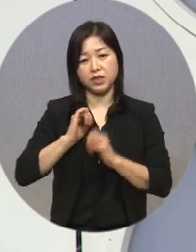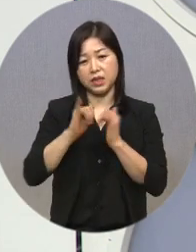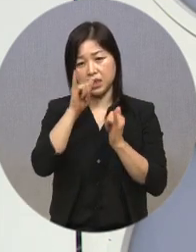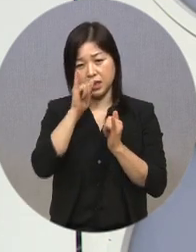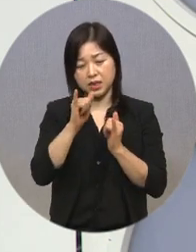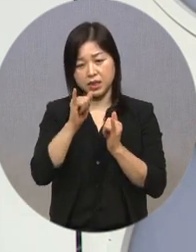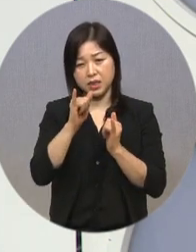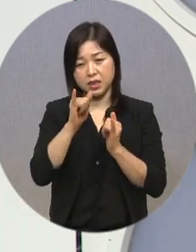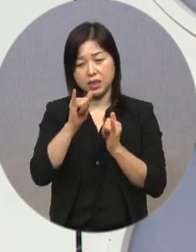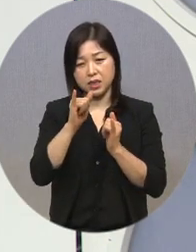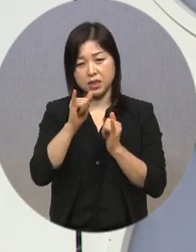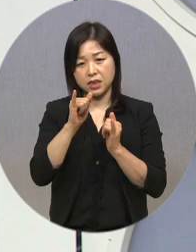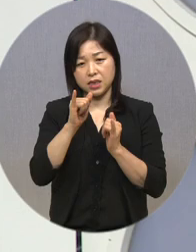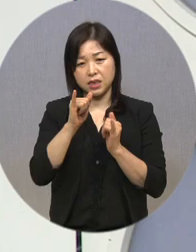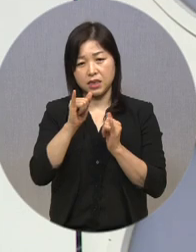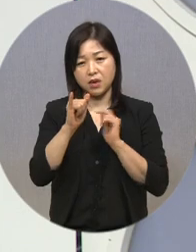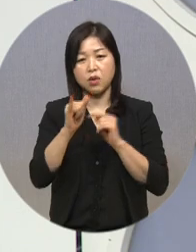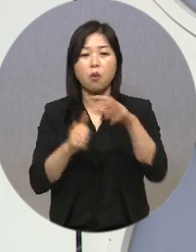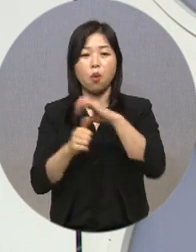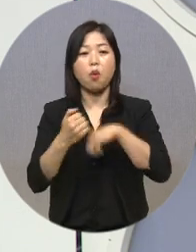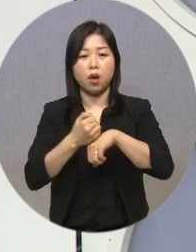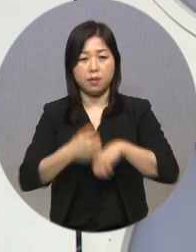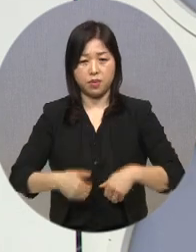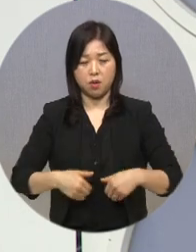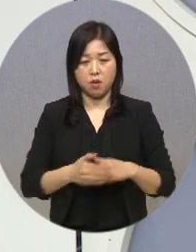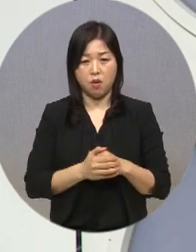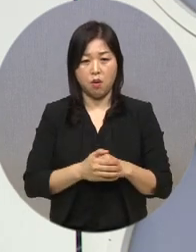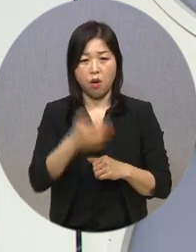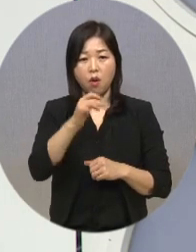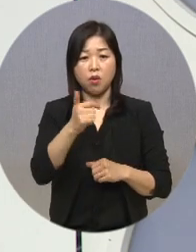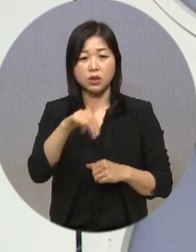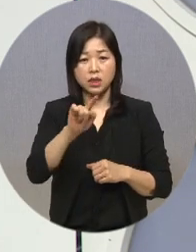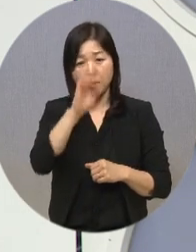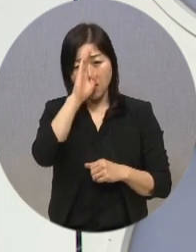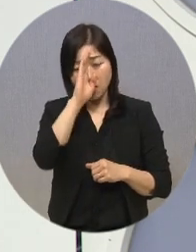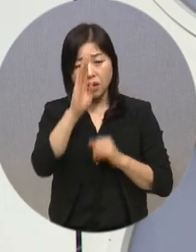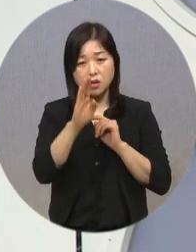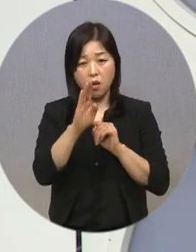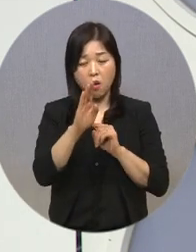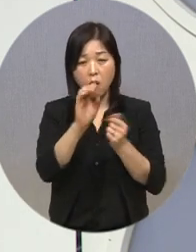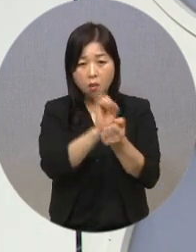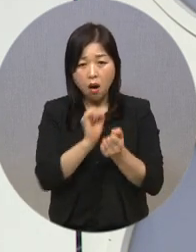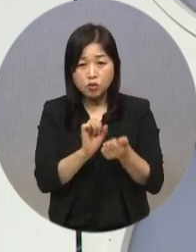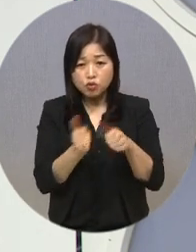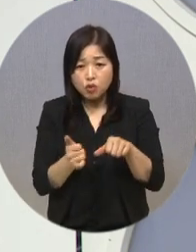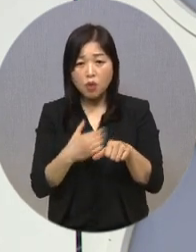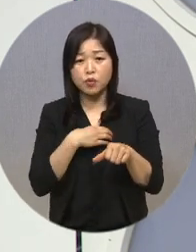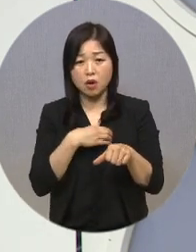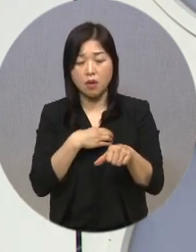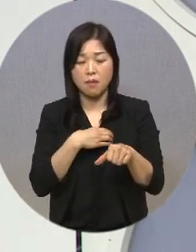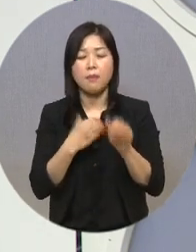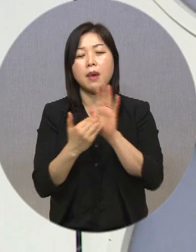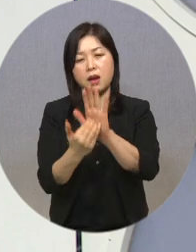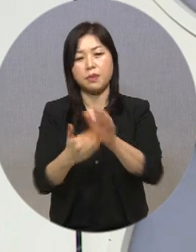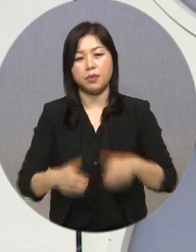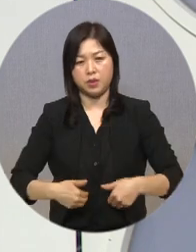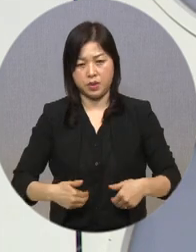됩니다. 미국 군인들을 원자병을 다 걸려가고 다 죽은 이건 막아야 된다. 그랬더니 이제